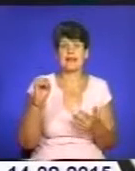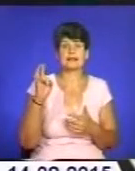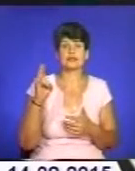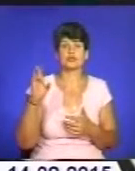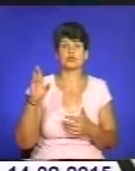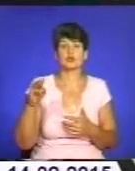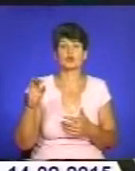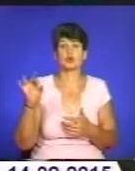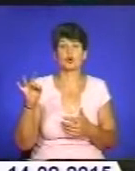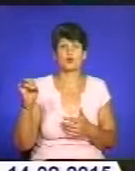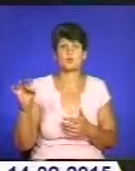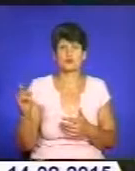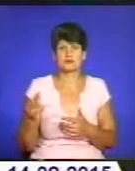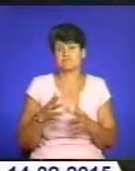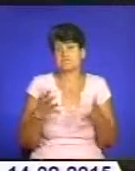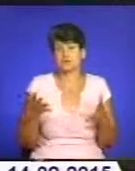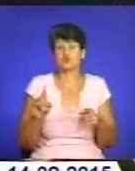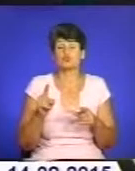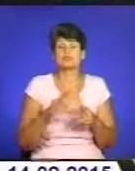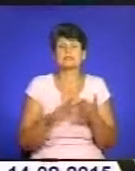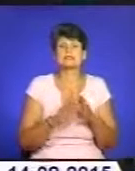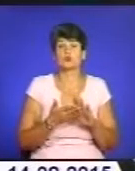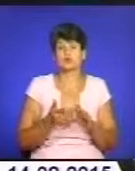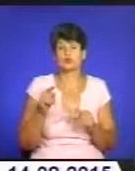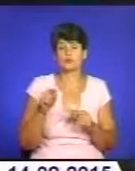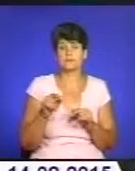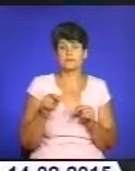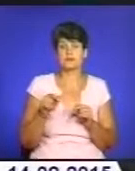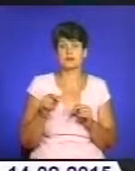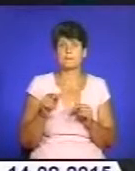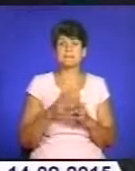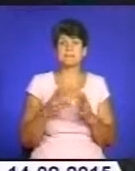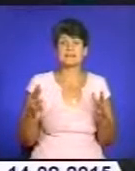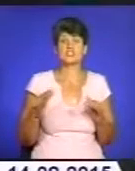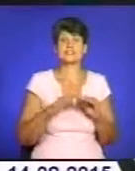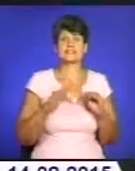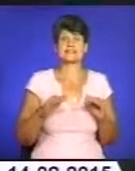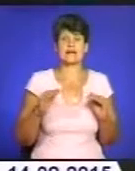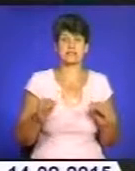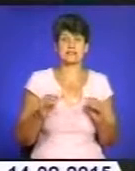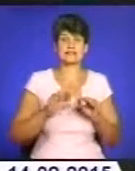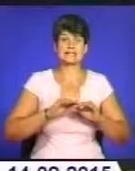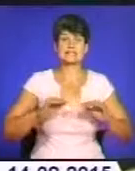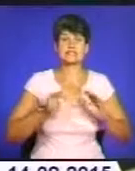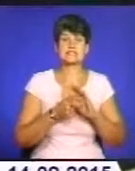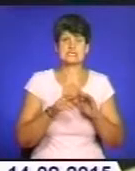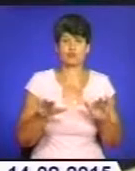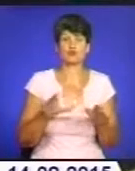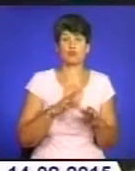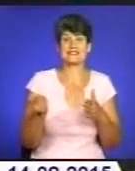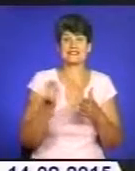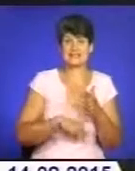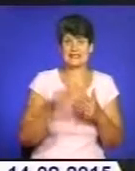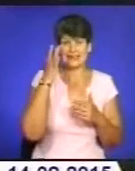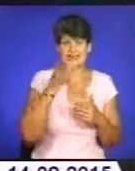ентеробіоз в основному. Чому складається така ситуація? Діло в тім, що більшість дитячих дошкільних закладів ціле літо були закриті.